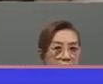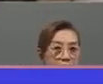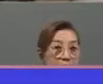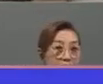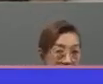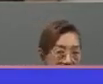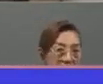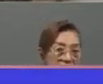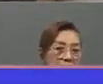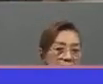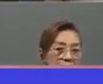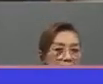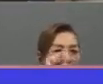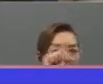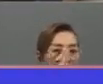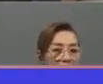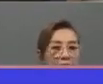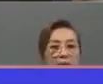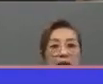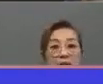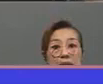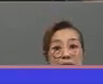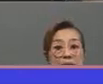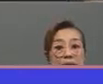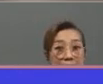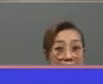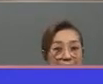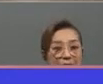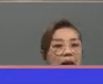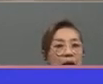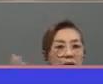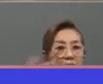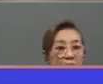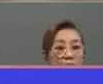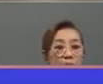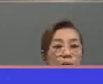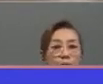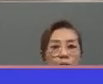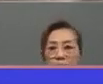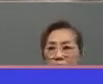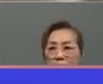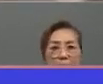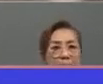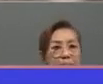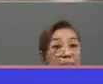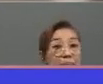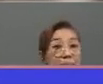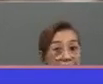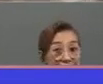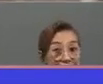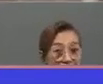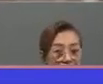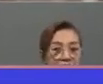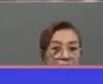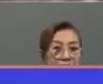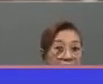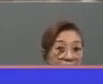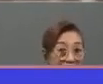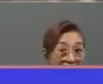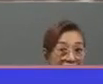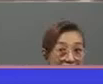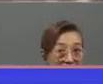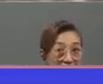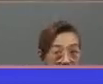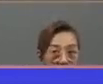อีกประมาณสัก 30,000บอ่ะเนถ้าถ้ารวมถแล้วถ้าถ้ารวมสมมุติว่าเราบรรจุมาประมาณ 4ปี 4-5ปีถูก